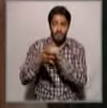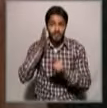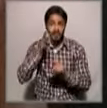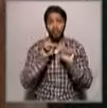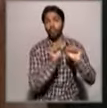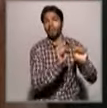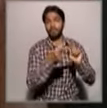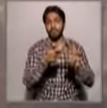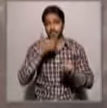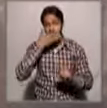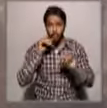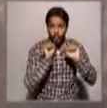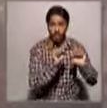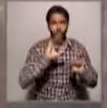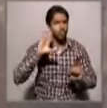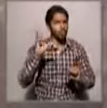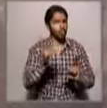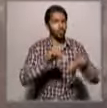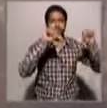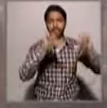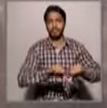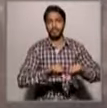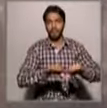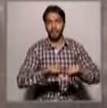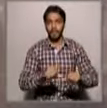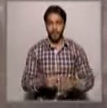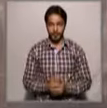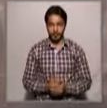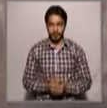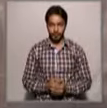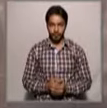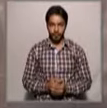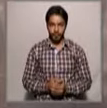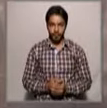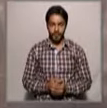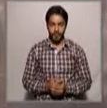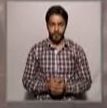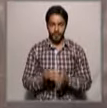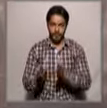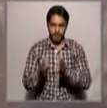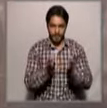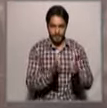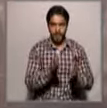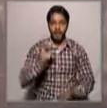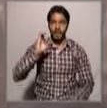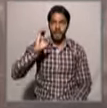نعم شيخ. نقول للأخ الفاضل صاحب السؤال ولمن وراءه من